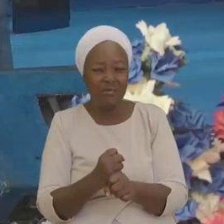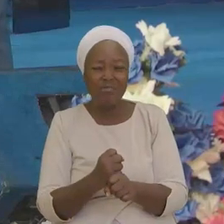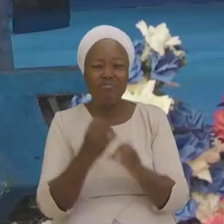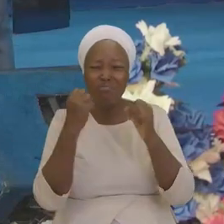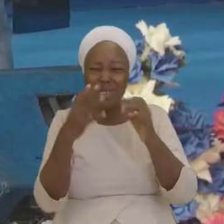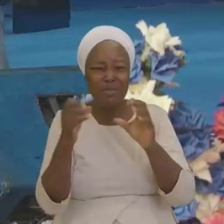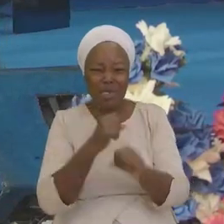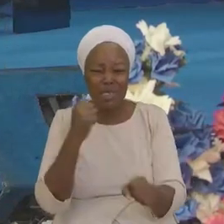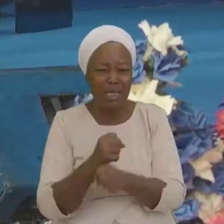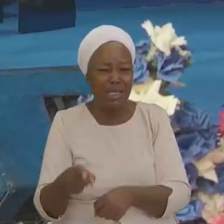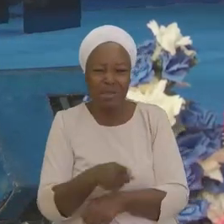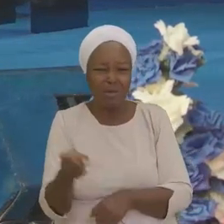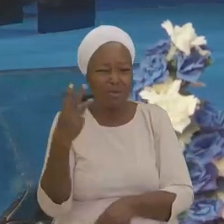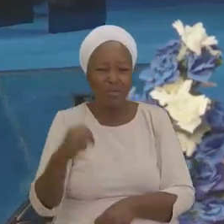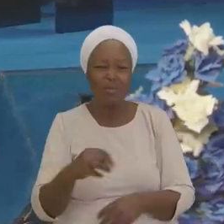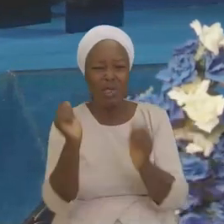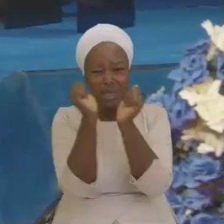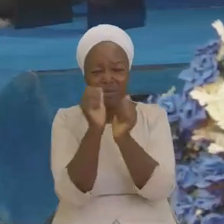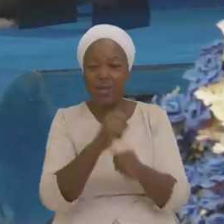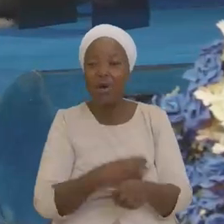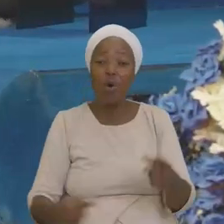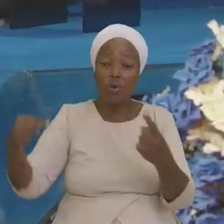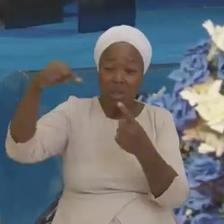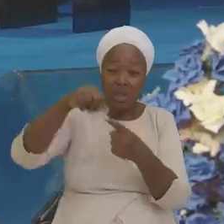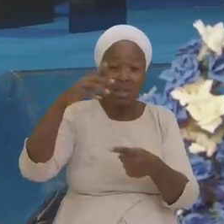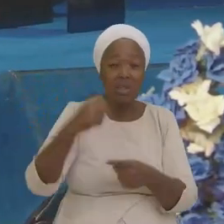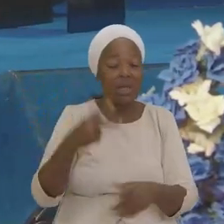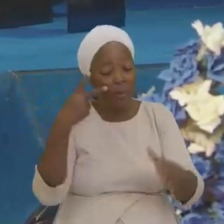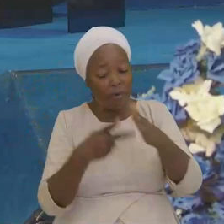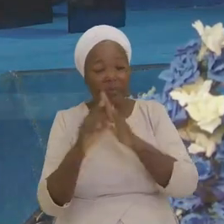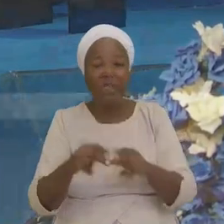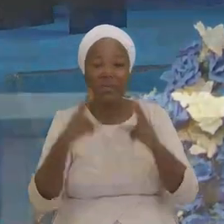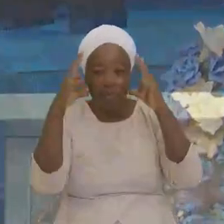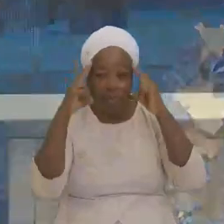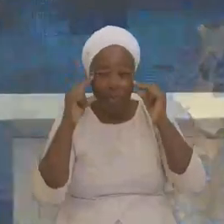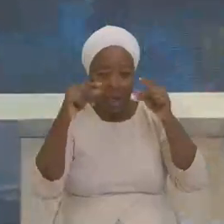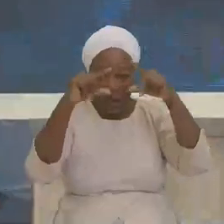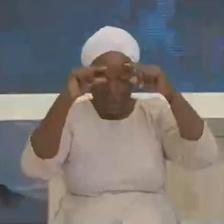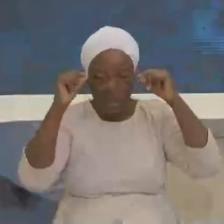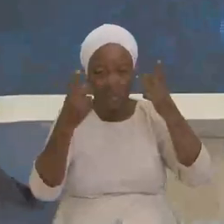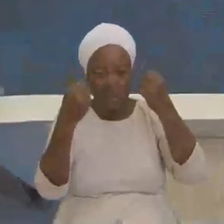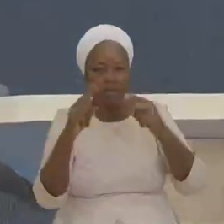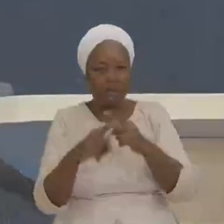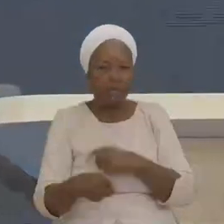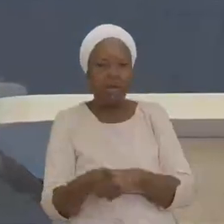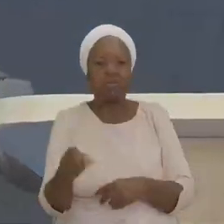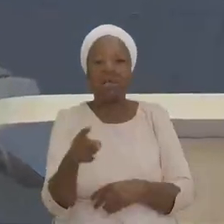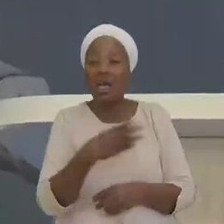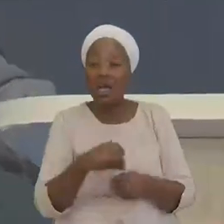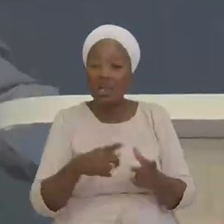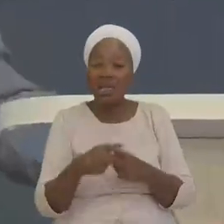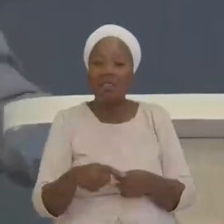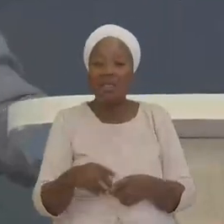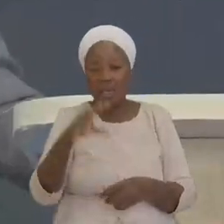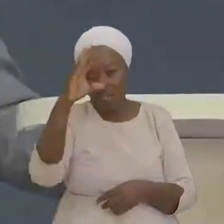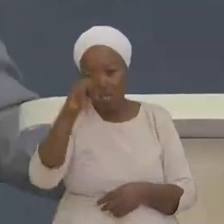années, pendant des siècles. Ils étaient esclaves jusqu'à ce que le prophète Moïse ne vienne vers